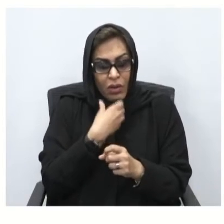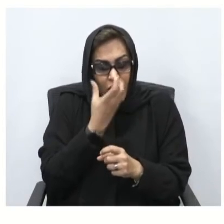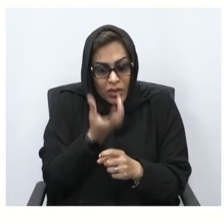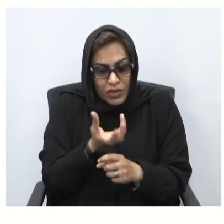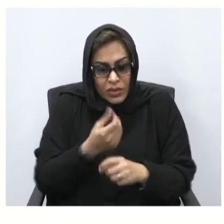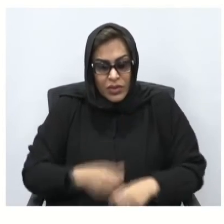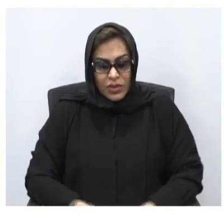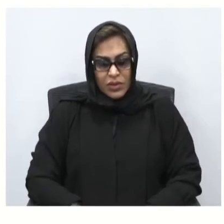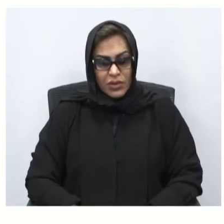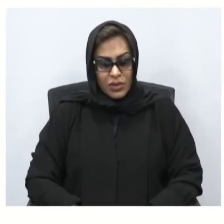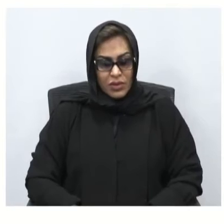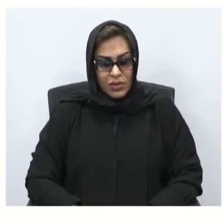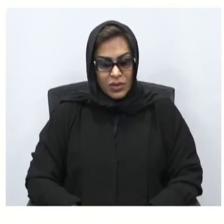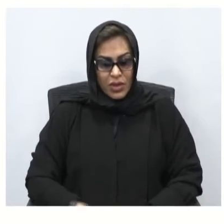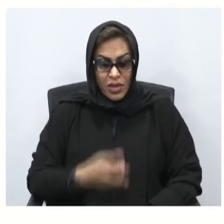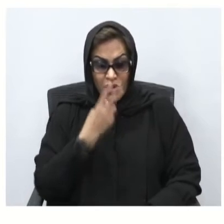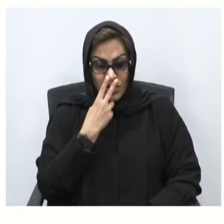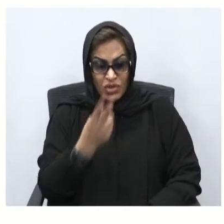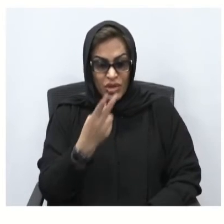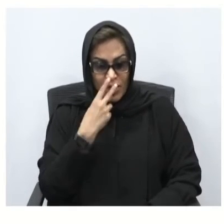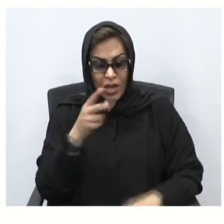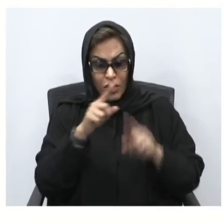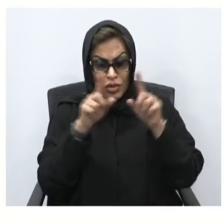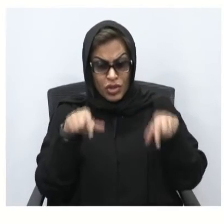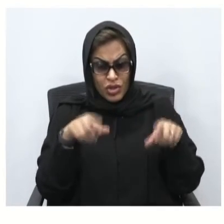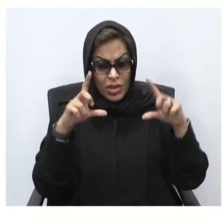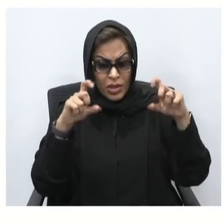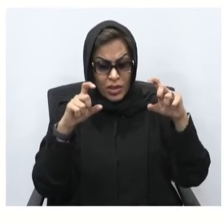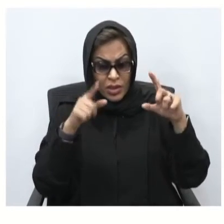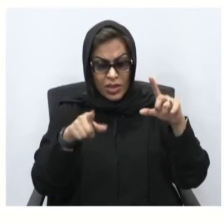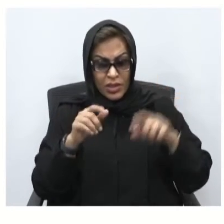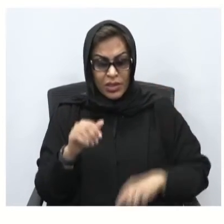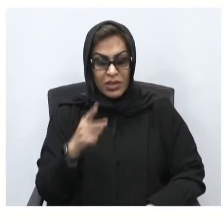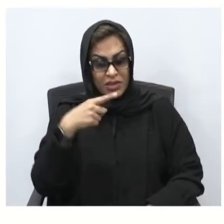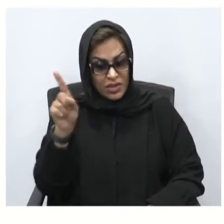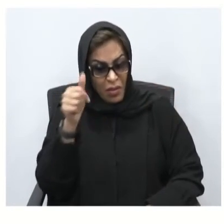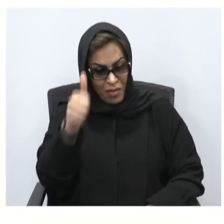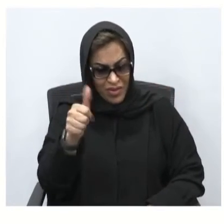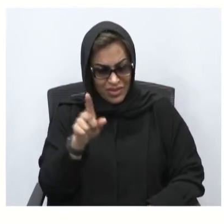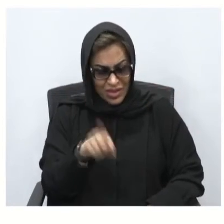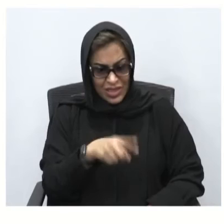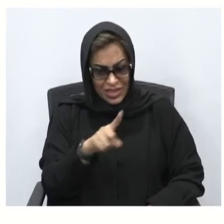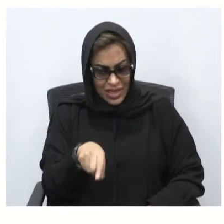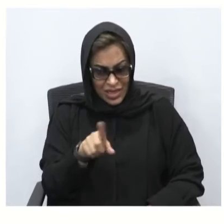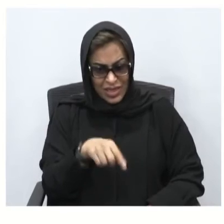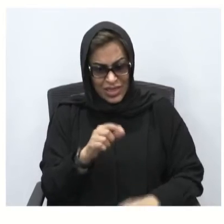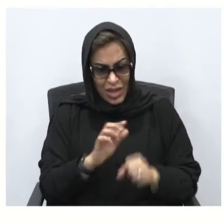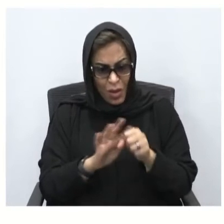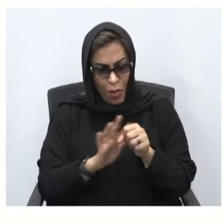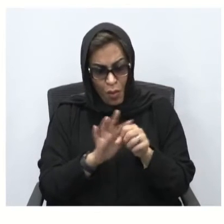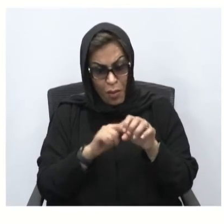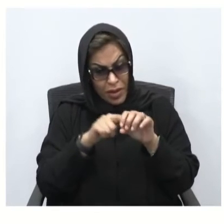المخاط هذه شكل قصيبات السليمه لاحظوا ان الممر